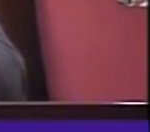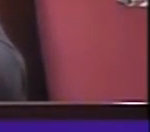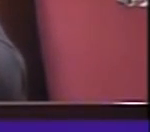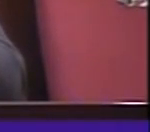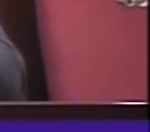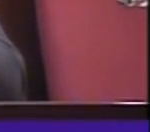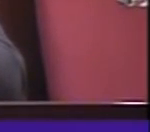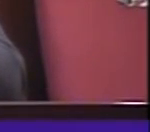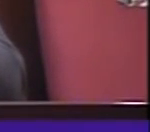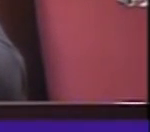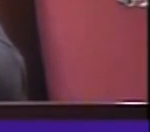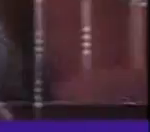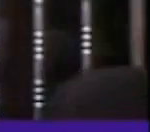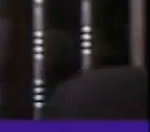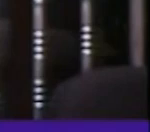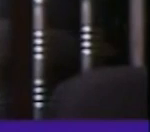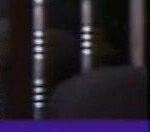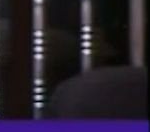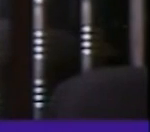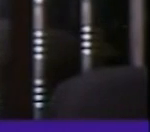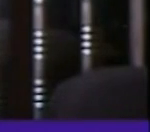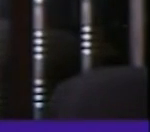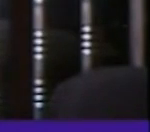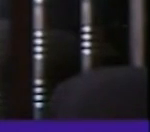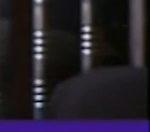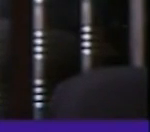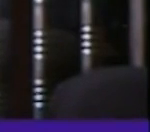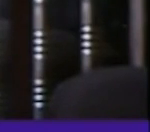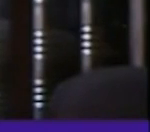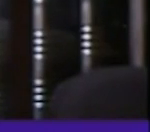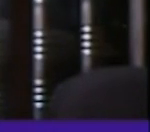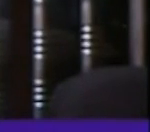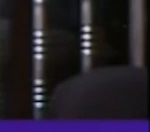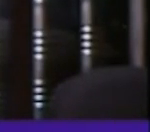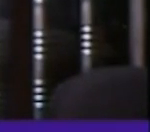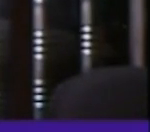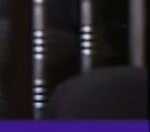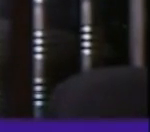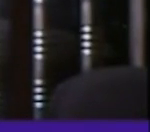aibu yetu, aibu yao. Mheshimiwa wajumbe,